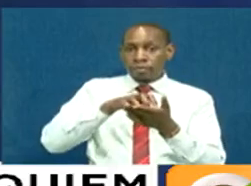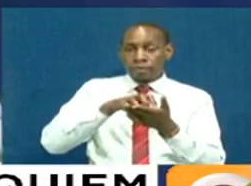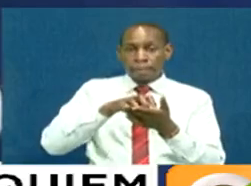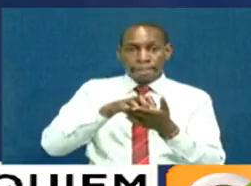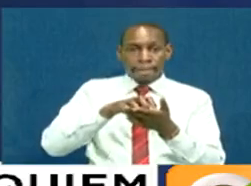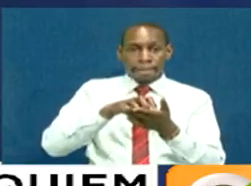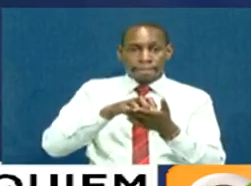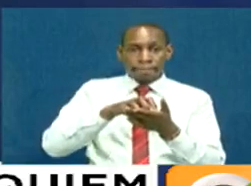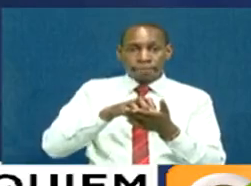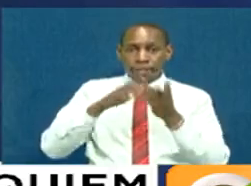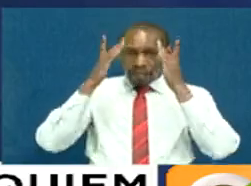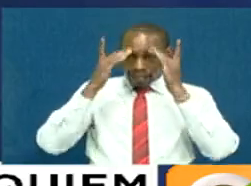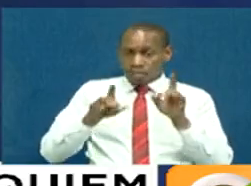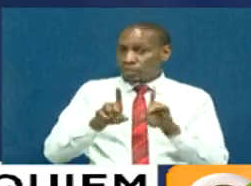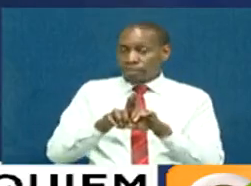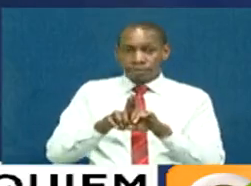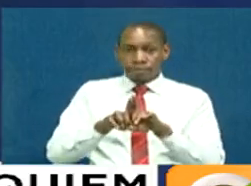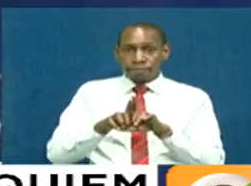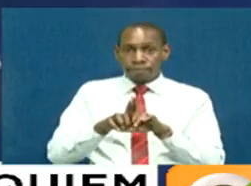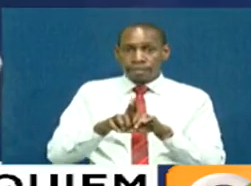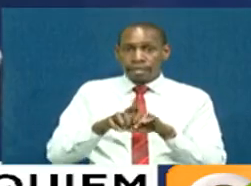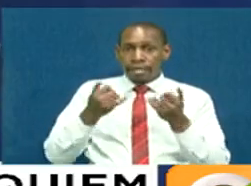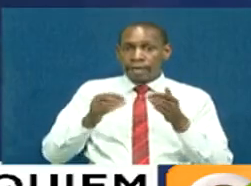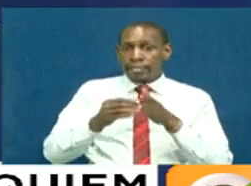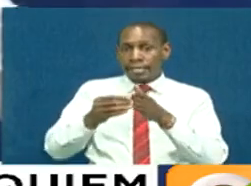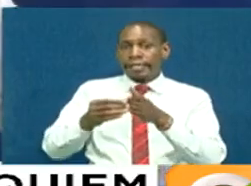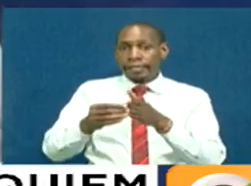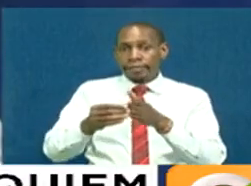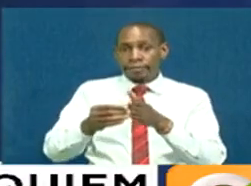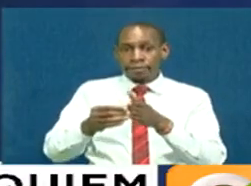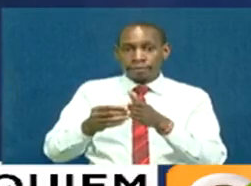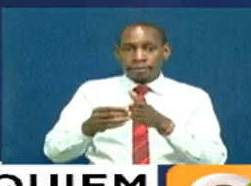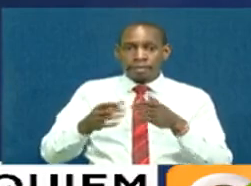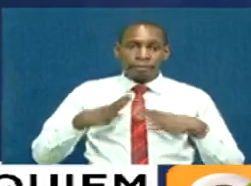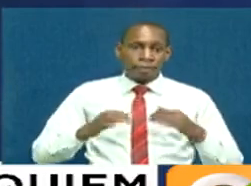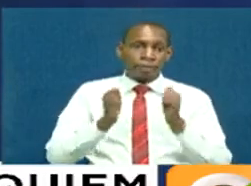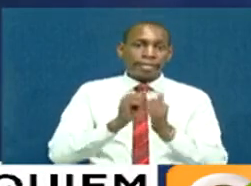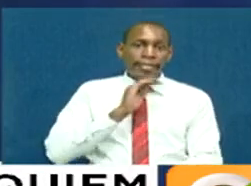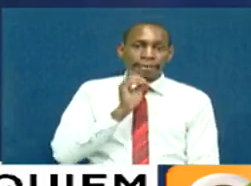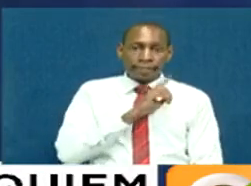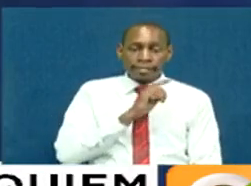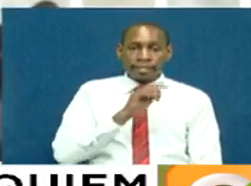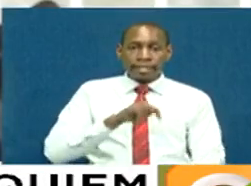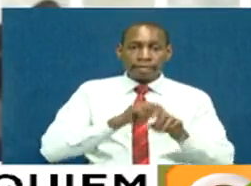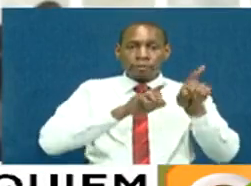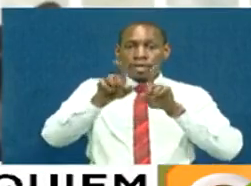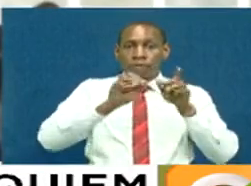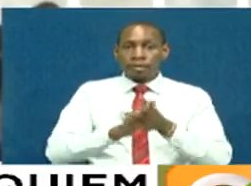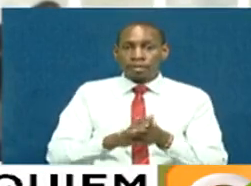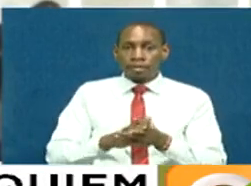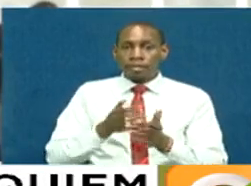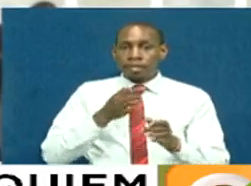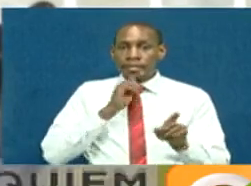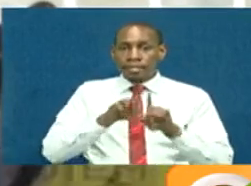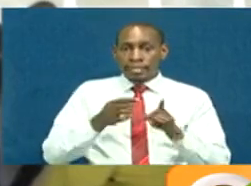ama uamuzi kama huo, unakuta kwamba watu kama 10 wamekufa katika safari moja. My sister Imelda,